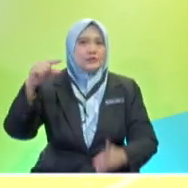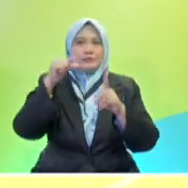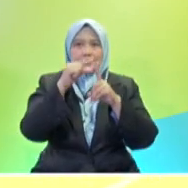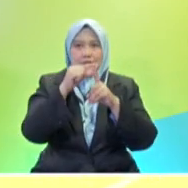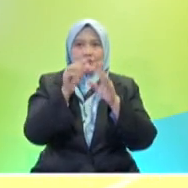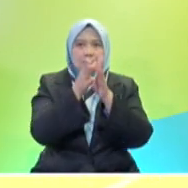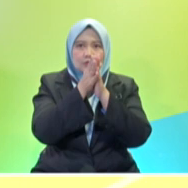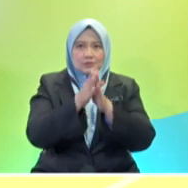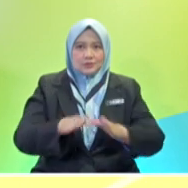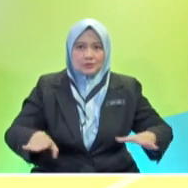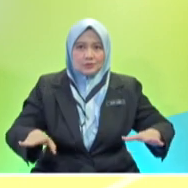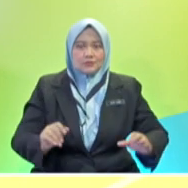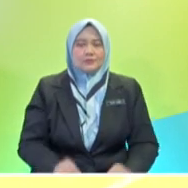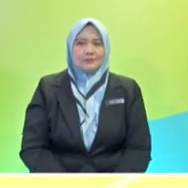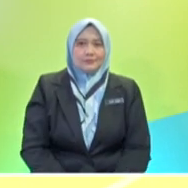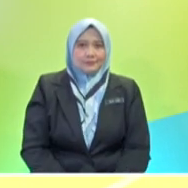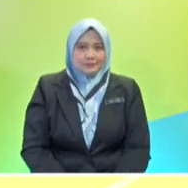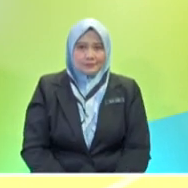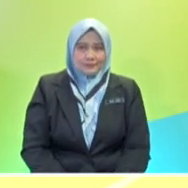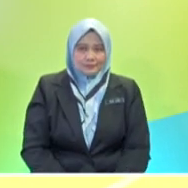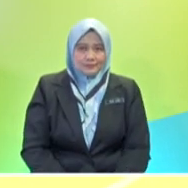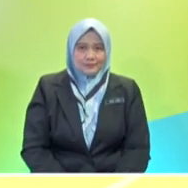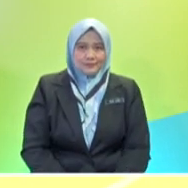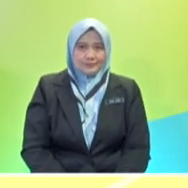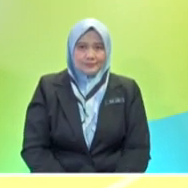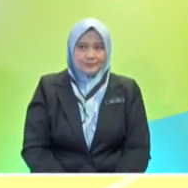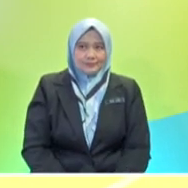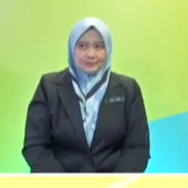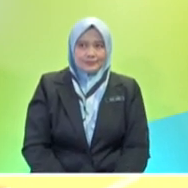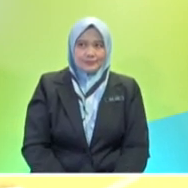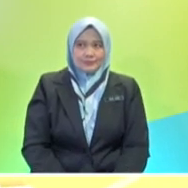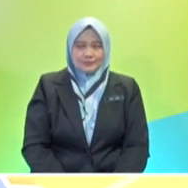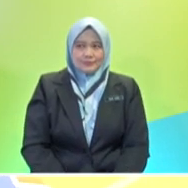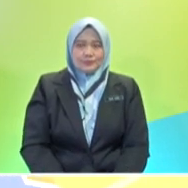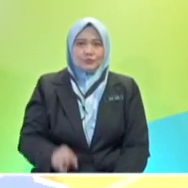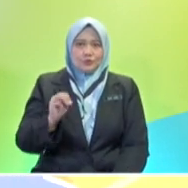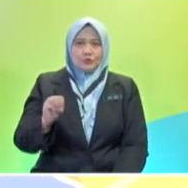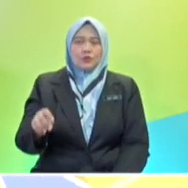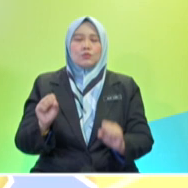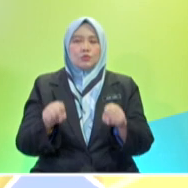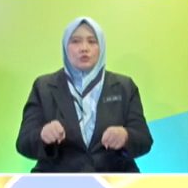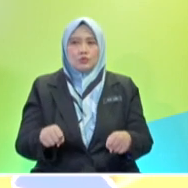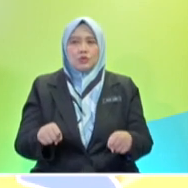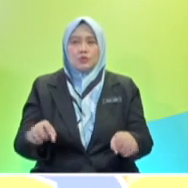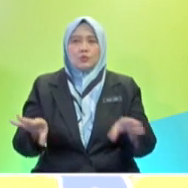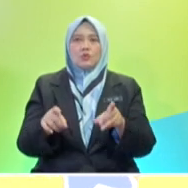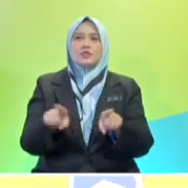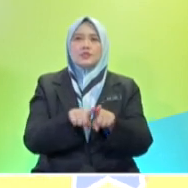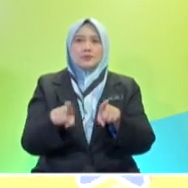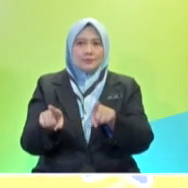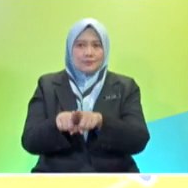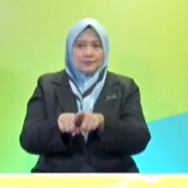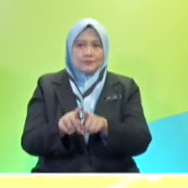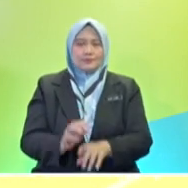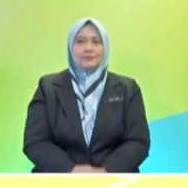Dah boleh ada ejen nanti boleh paparkan jawapan masing-masing. Murid-murid di rumah juga boleh lakukan bersama-sama. Nisa boleh